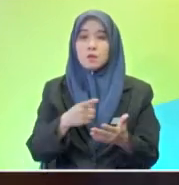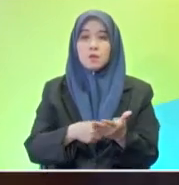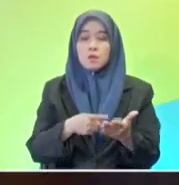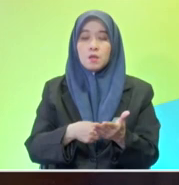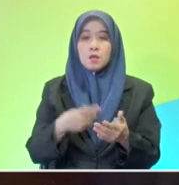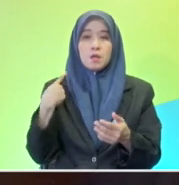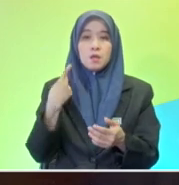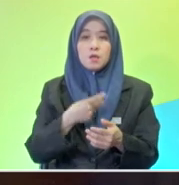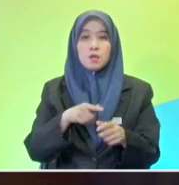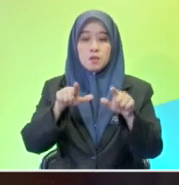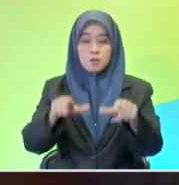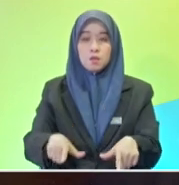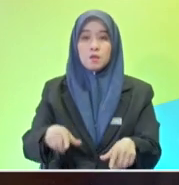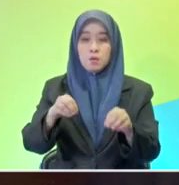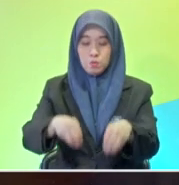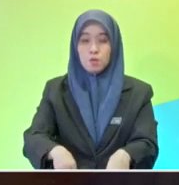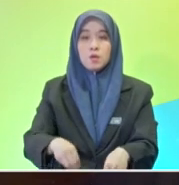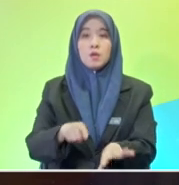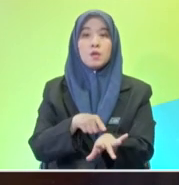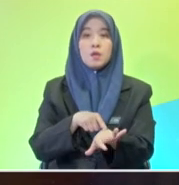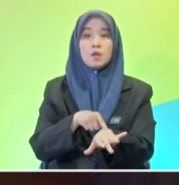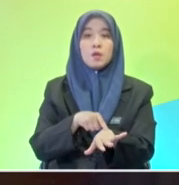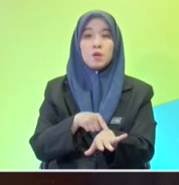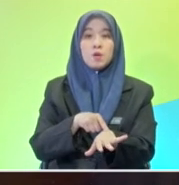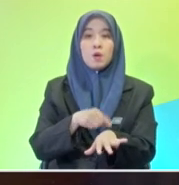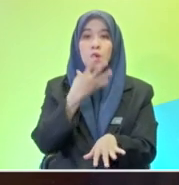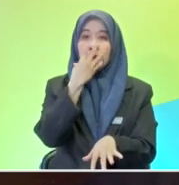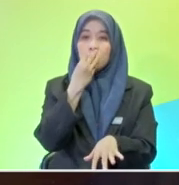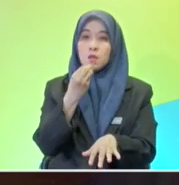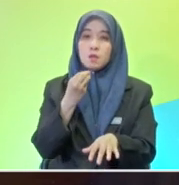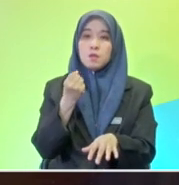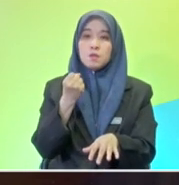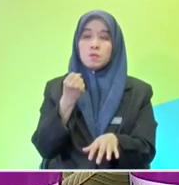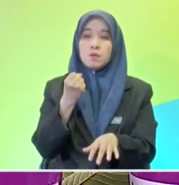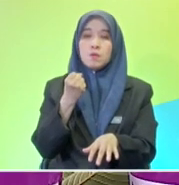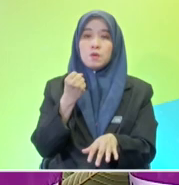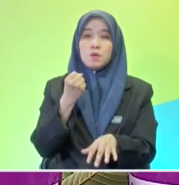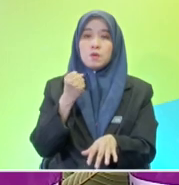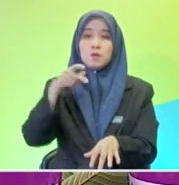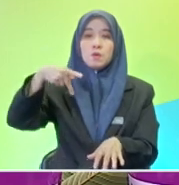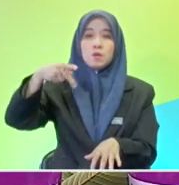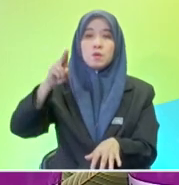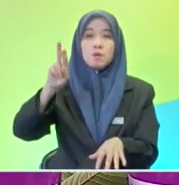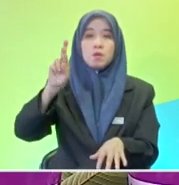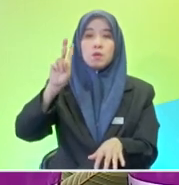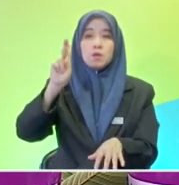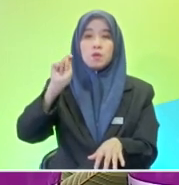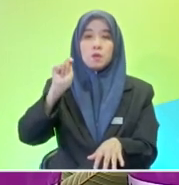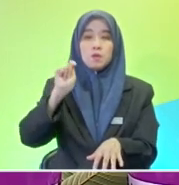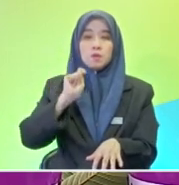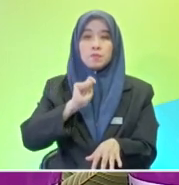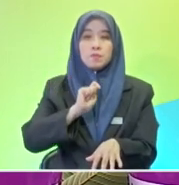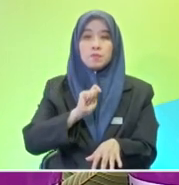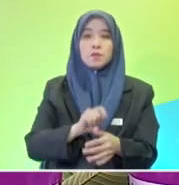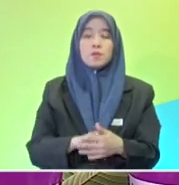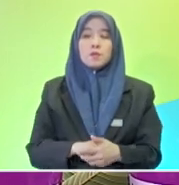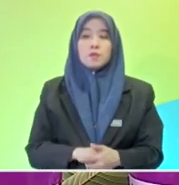daun Limau purut ni teksturnya lebih licin Ha ini pun sedap ni masak lomak Cili api ni orang negi sembilan